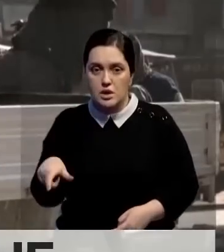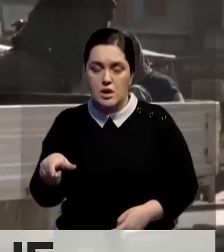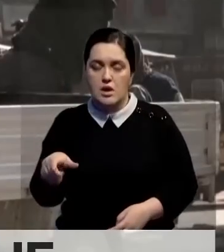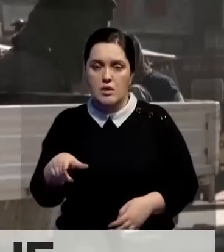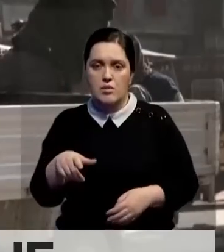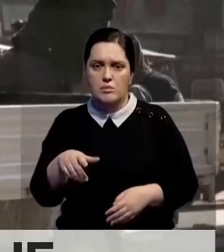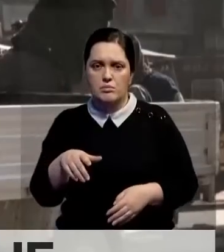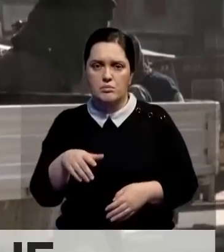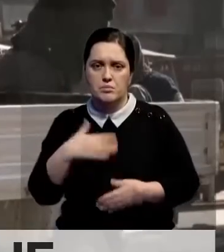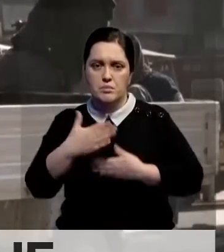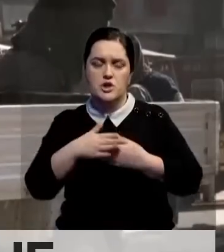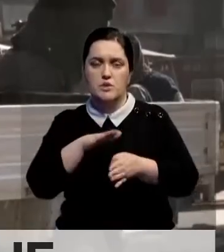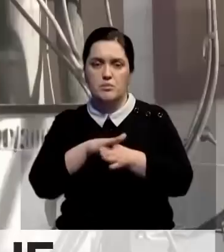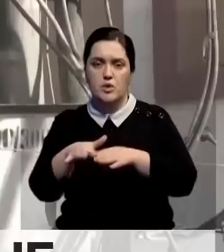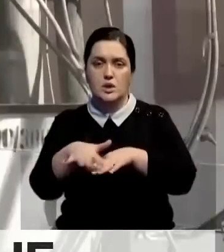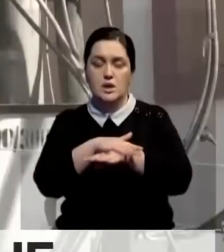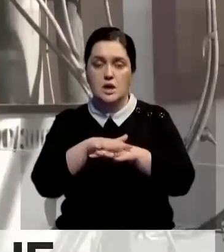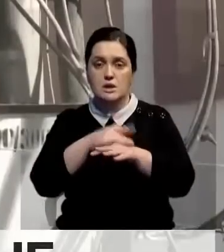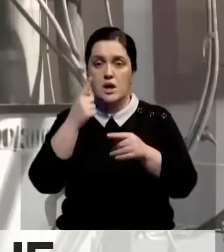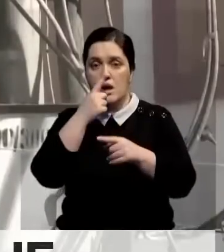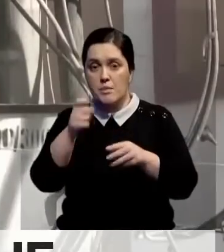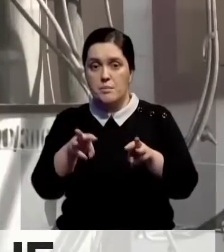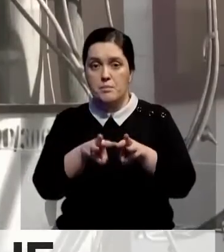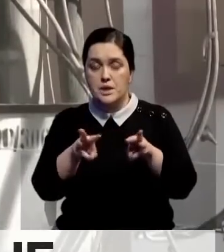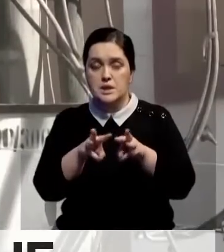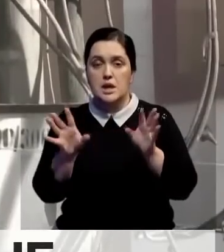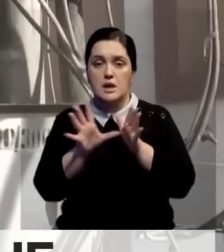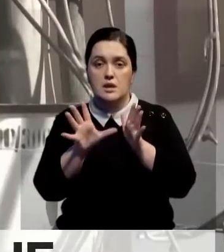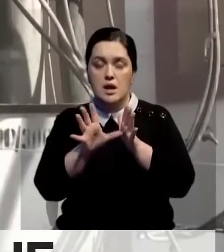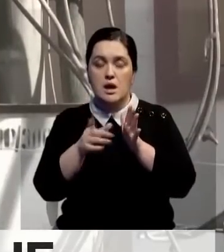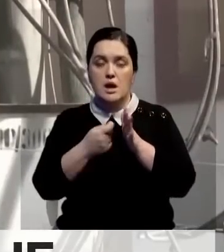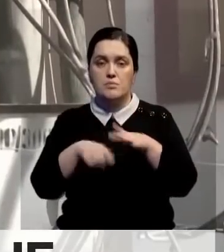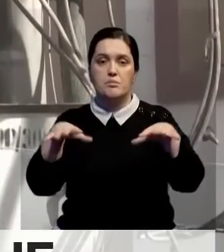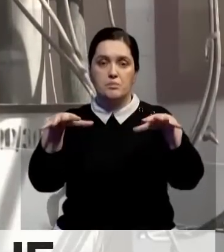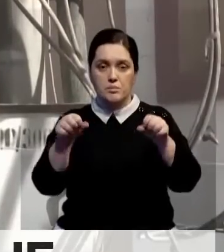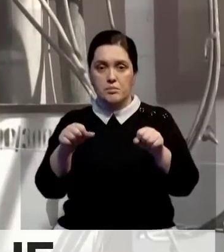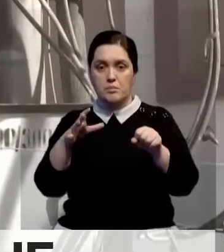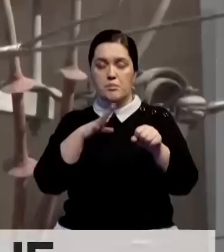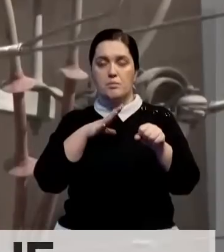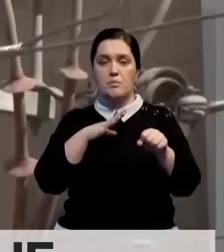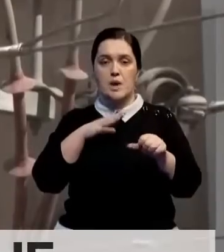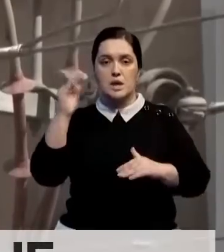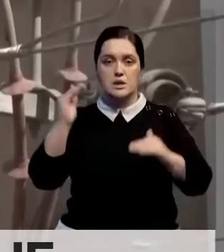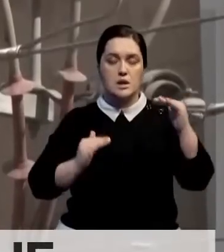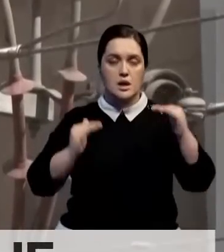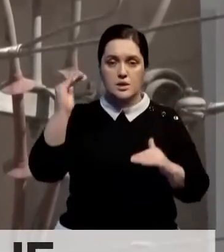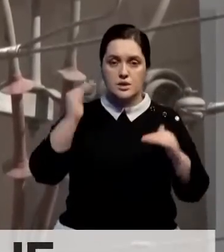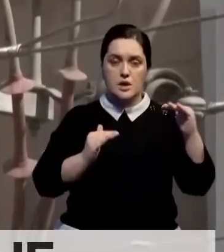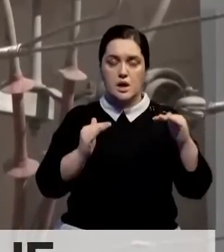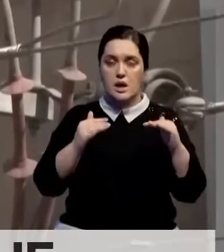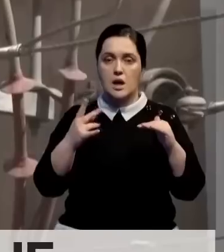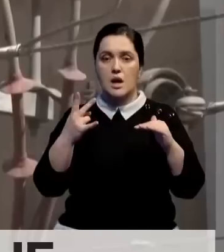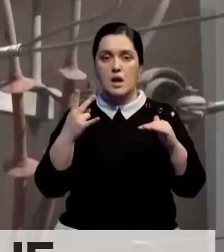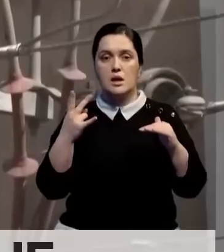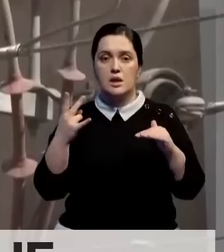все население страны. По сообщениям местного министерства энергетики, отключение случилось после скачка напряжения в